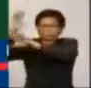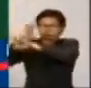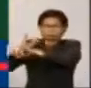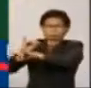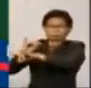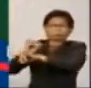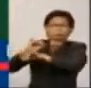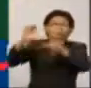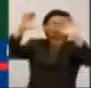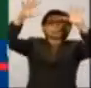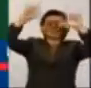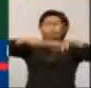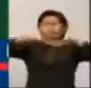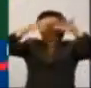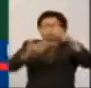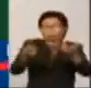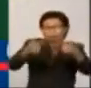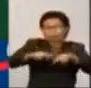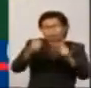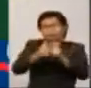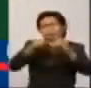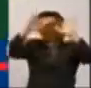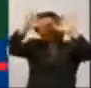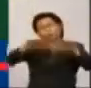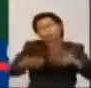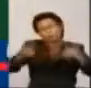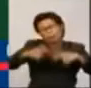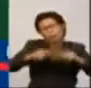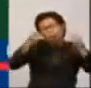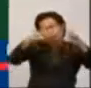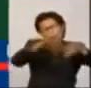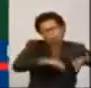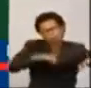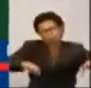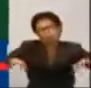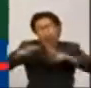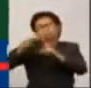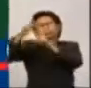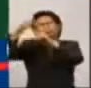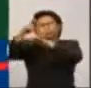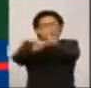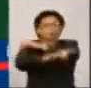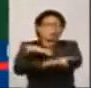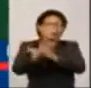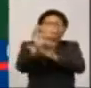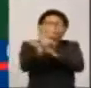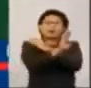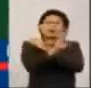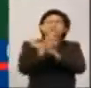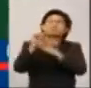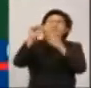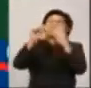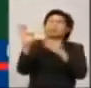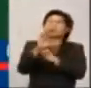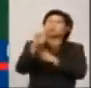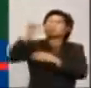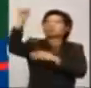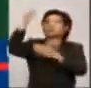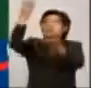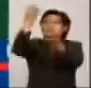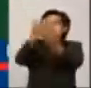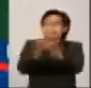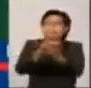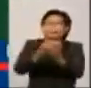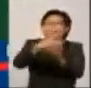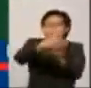Sarawak, cuaca lembap turut berlaku dengan hujan berlaku di kebanyakan kawasan terutamanya di barat Sabah sehinggalah ke bahagian-bahagian